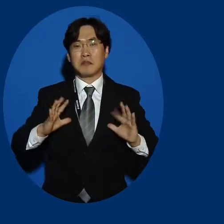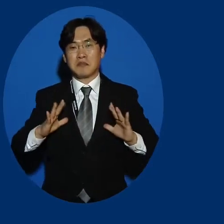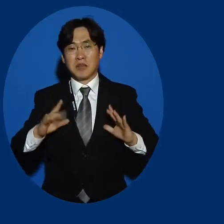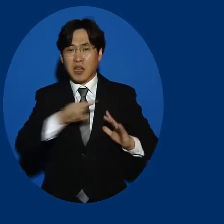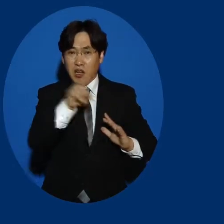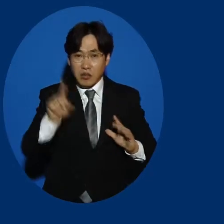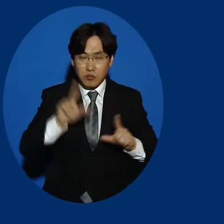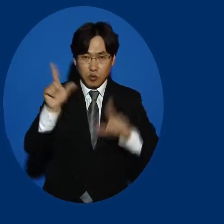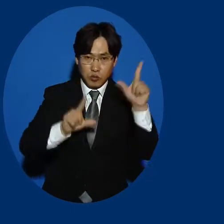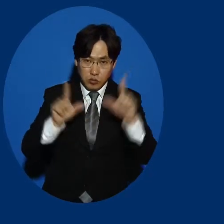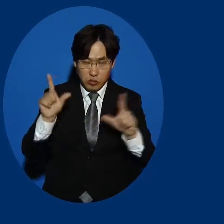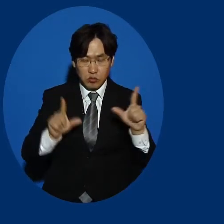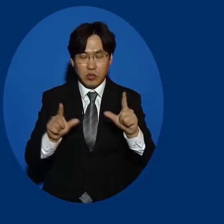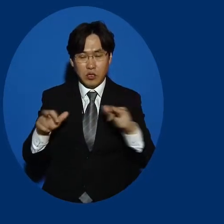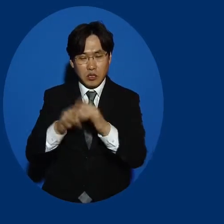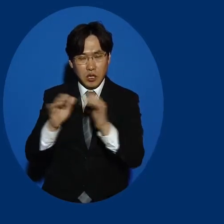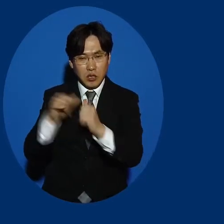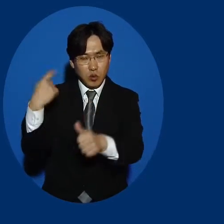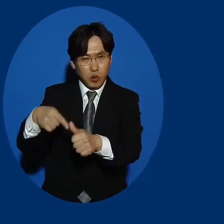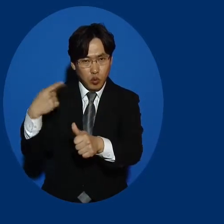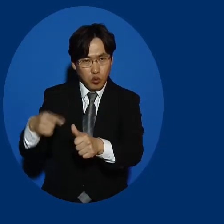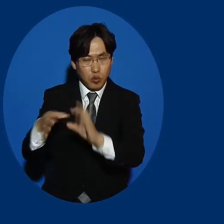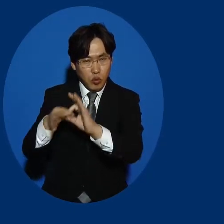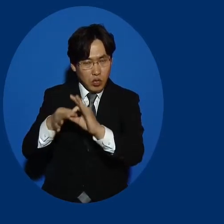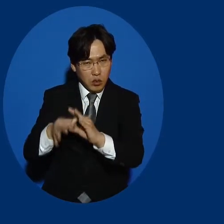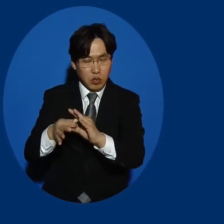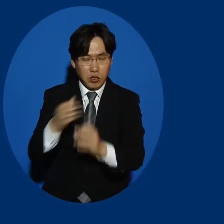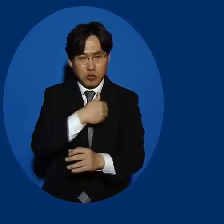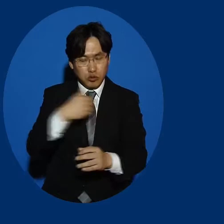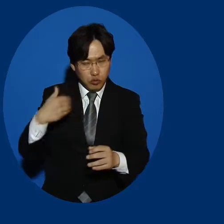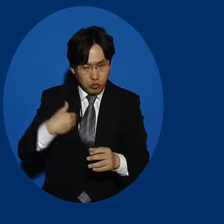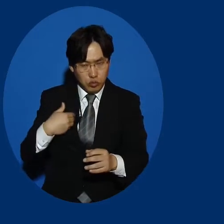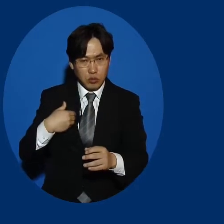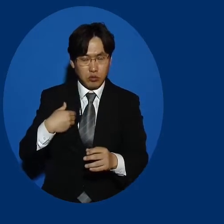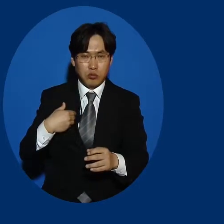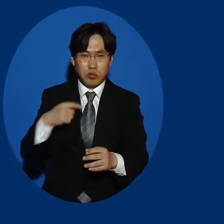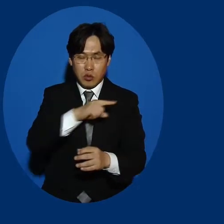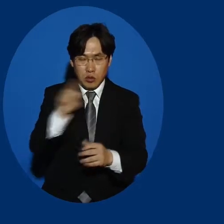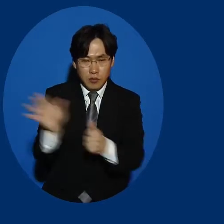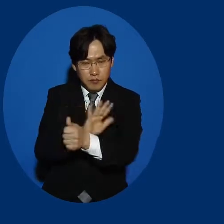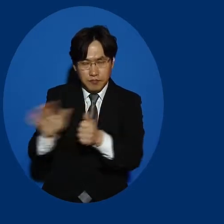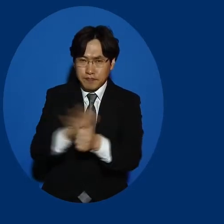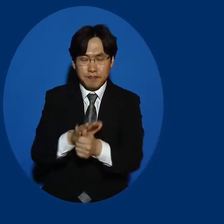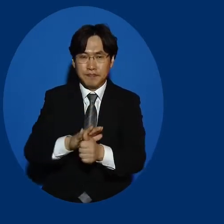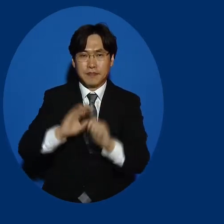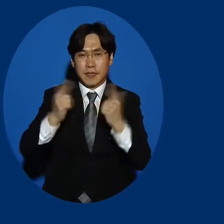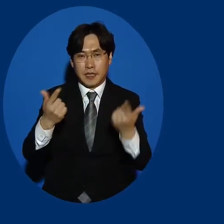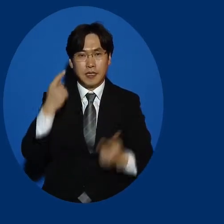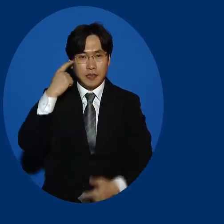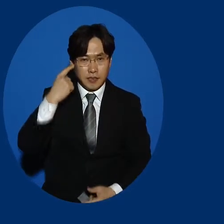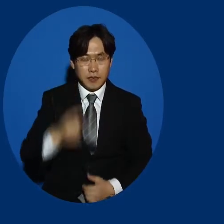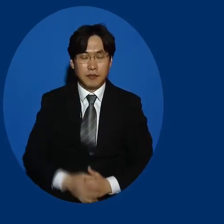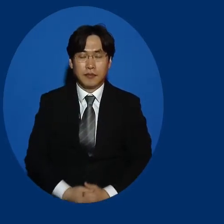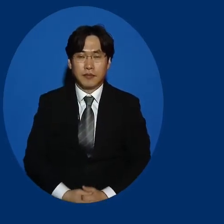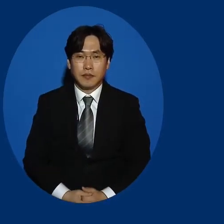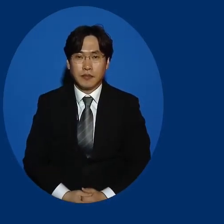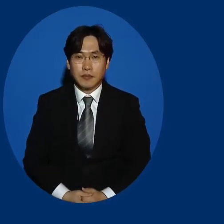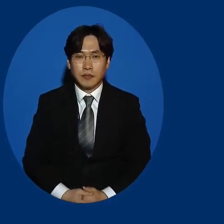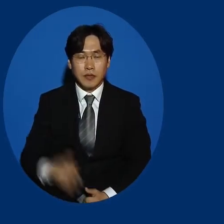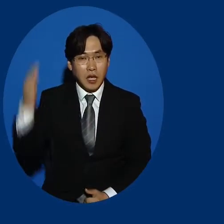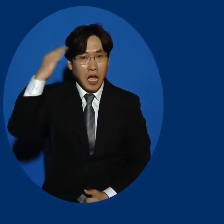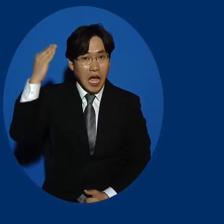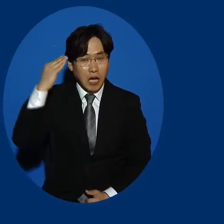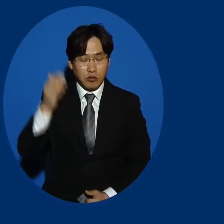교육권에 대해서 충분한 고민이 없는 결과라고 생각됩니다.